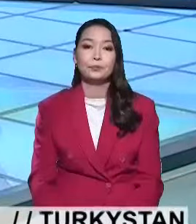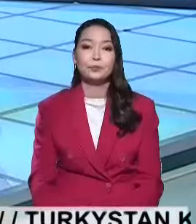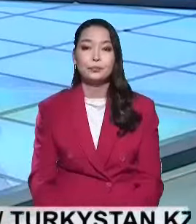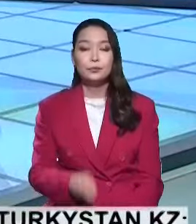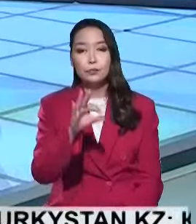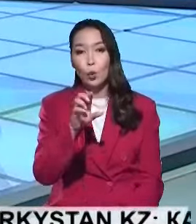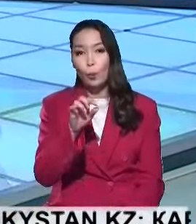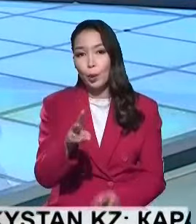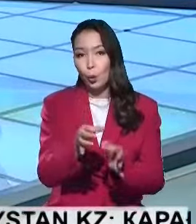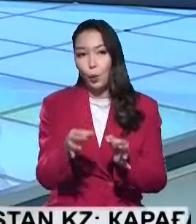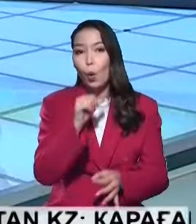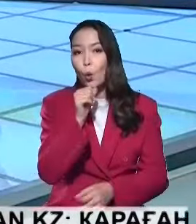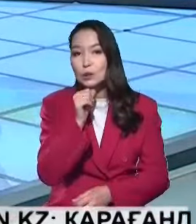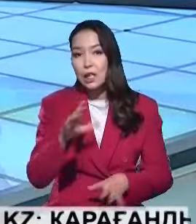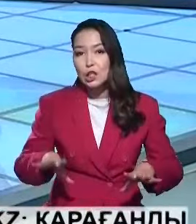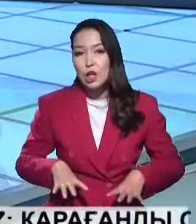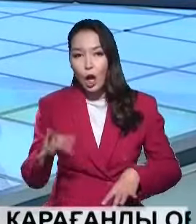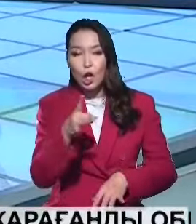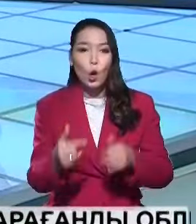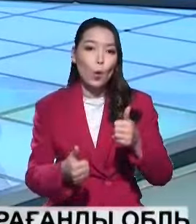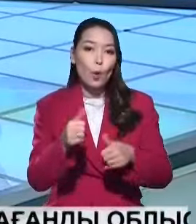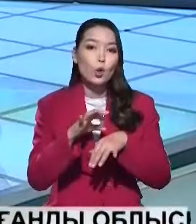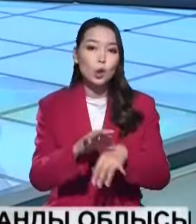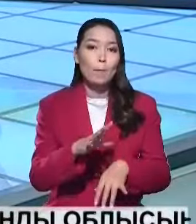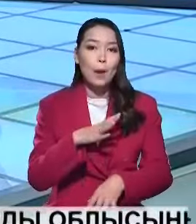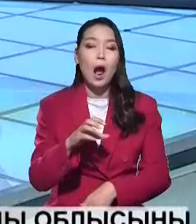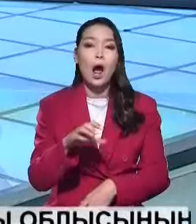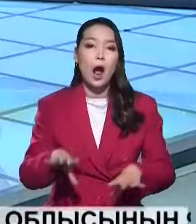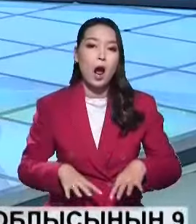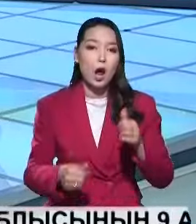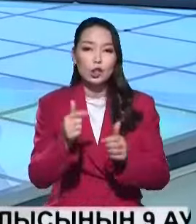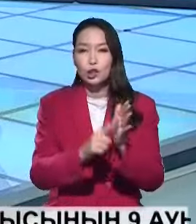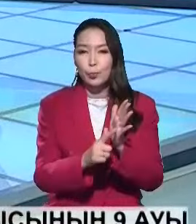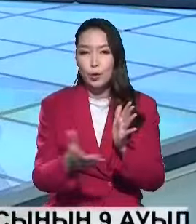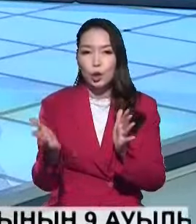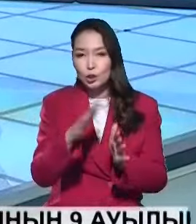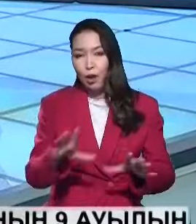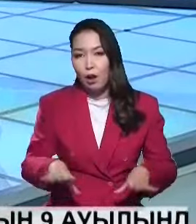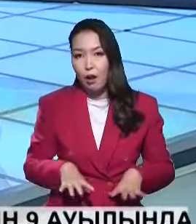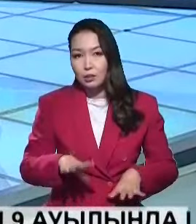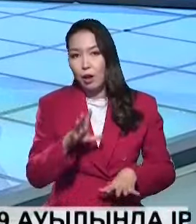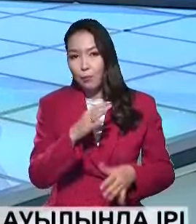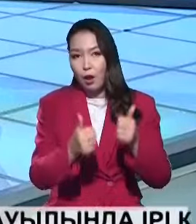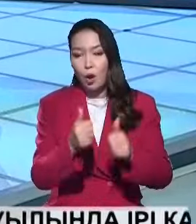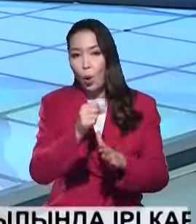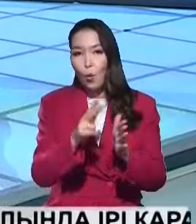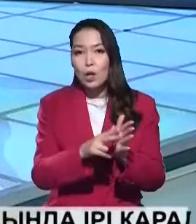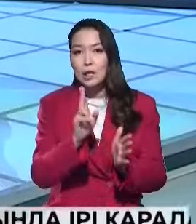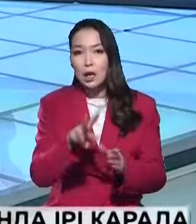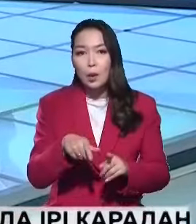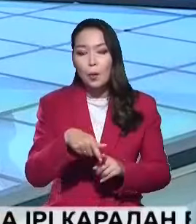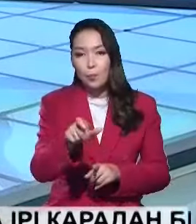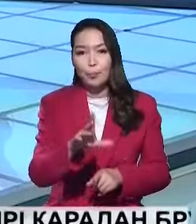Тобыл өңірінде Қостанай жылқысының республикалық бәйгесі өтті. Аламанға 70-тен астам арғымақ шықты. Ат жарысы 18 шақырымға дейін